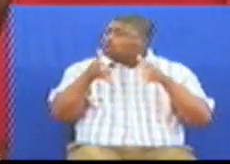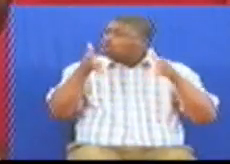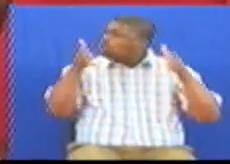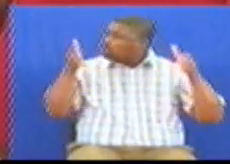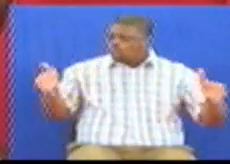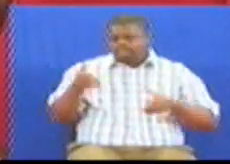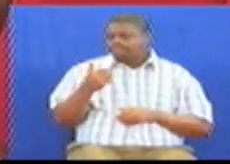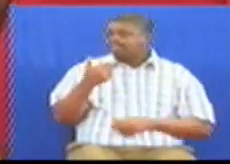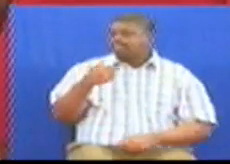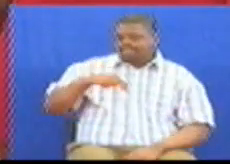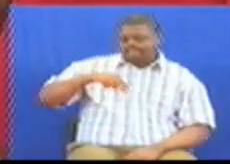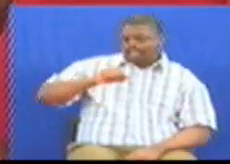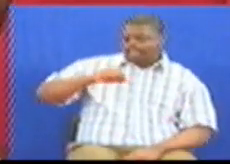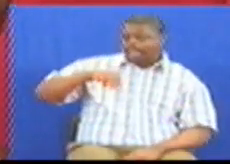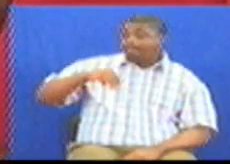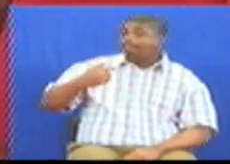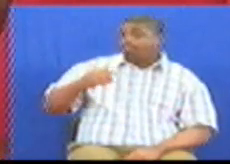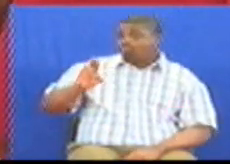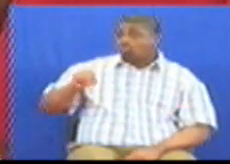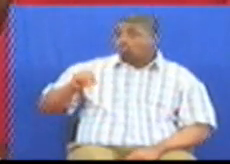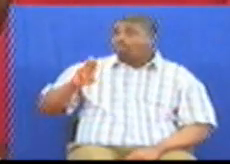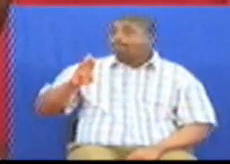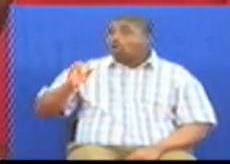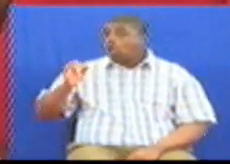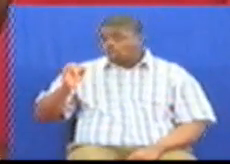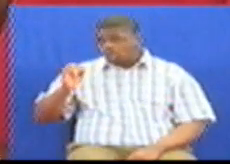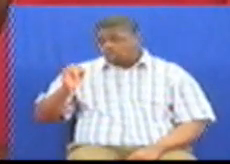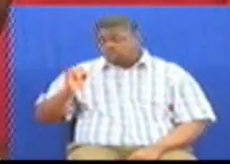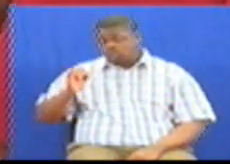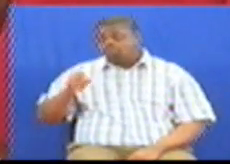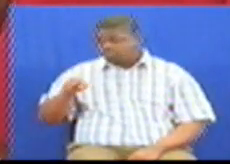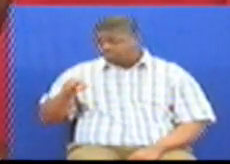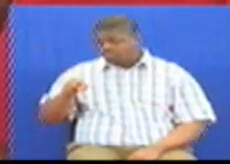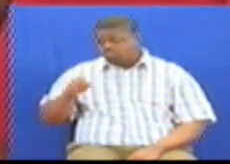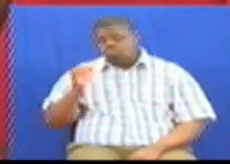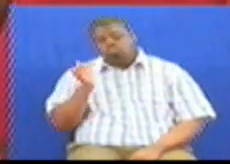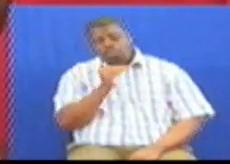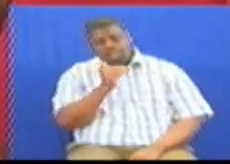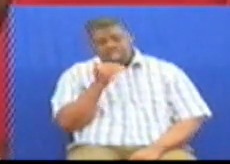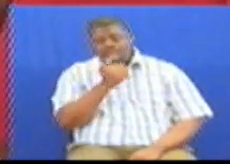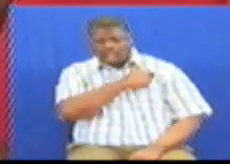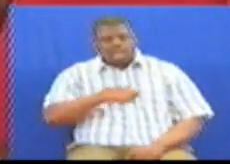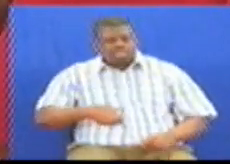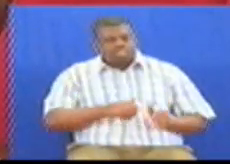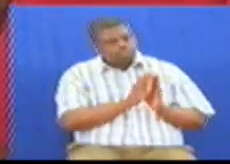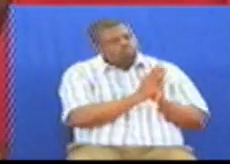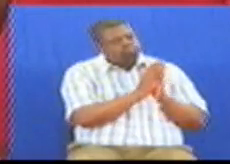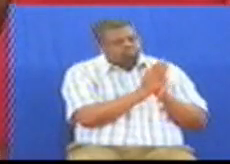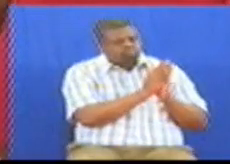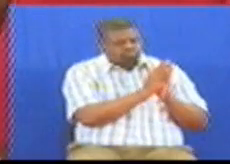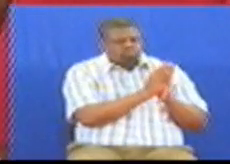Tunakushukuru sana na naomba umpelekee salamu Mheshimiwa Rais. Wana na Mtumbo wanamshukuru sana.